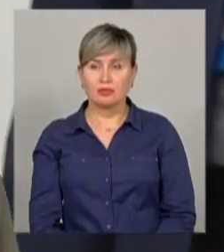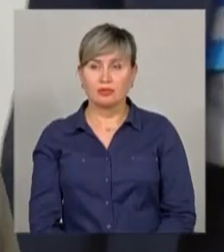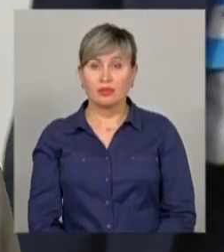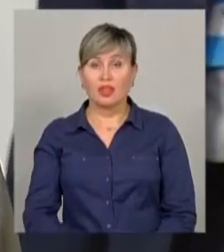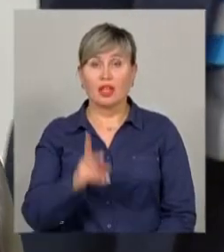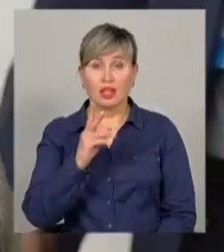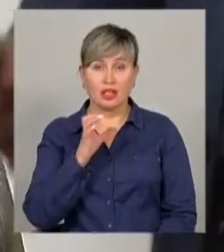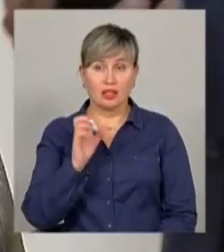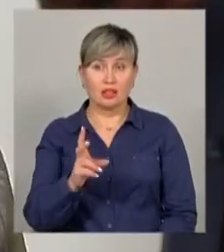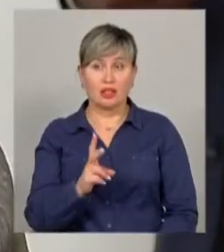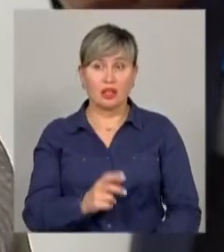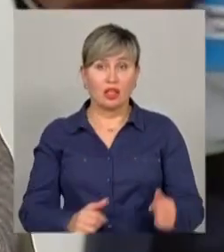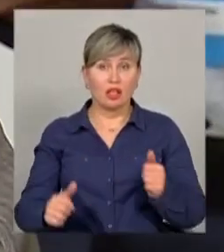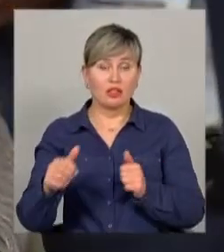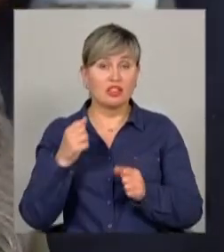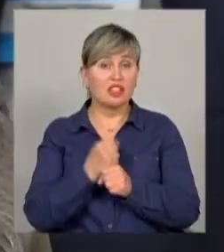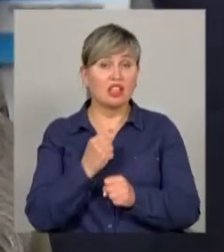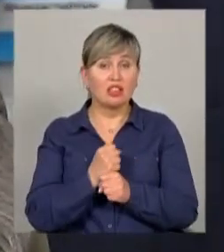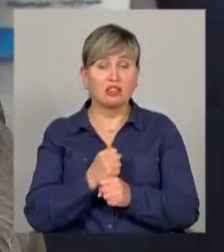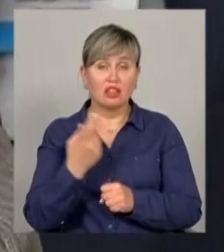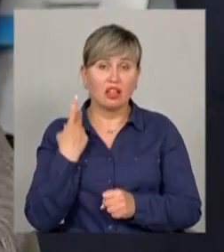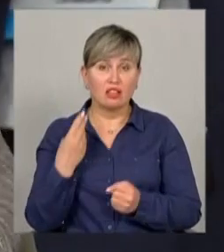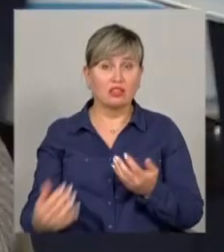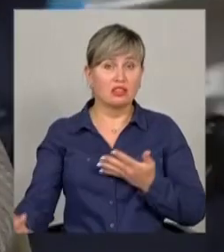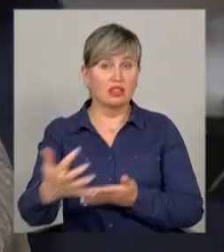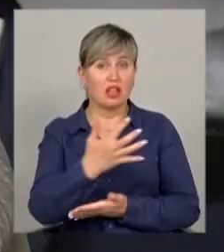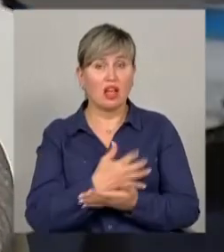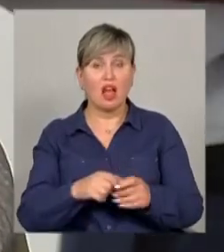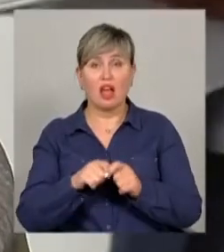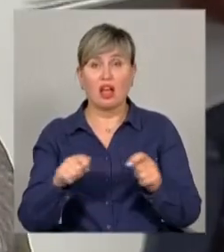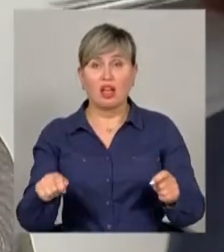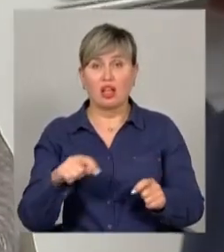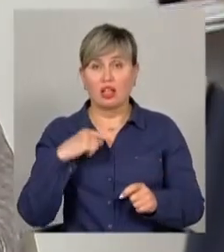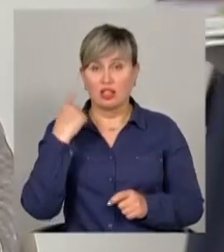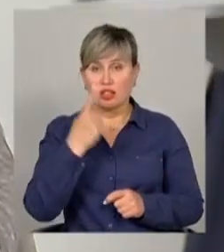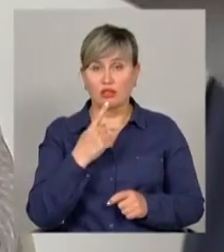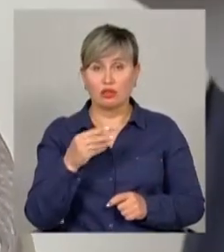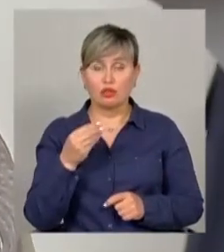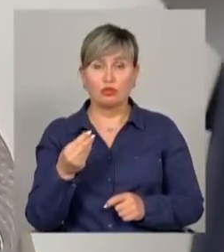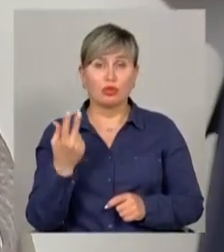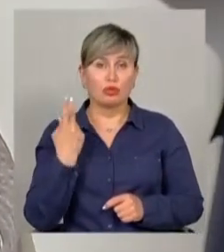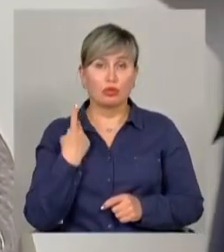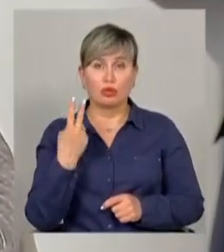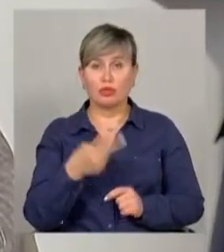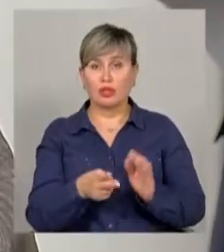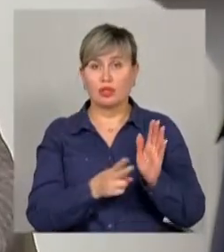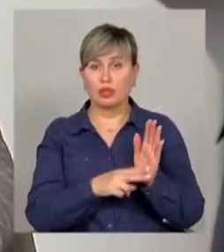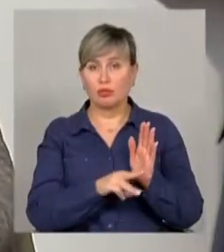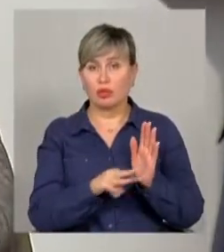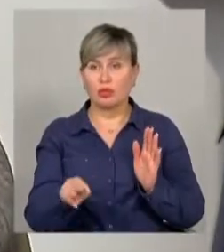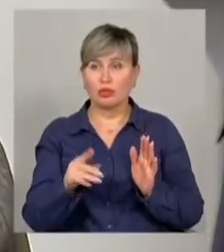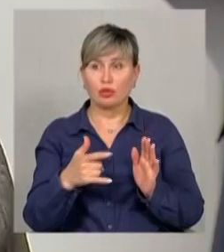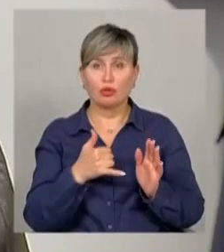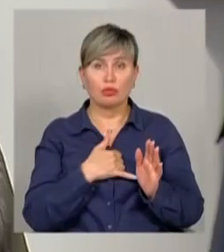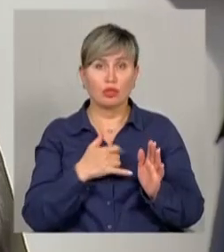КСК вогнал нас в серьезные долги. Собрали у нас деньги, открыв лицевые счета. На сегодня сумма долга составляет 27 миллионов тенге. У